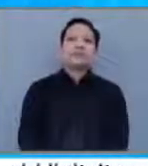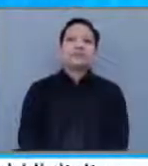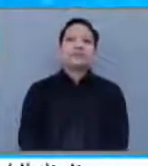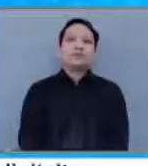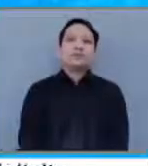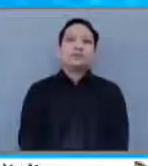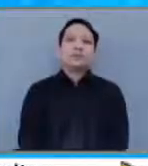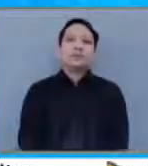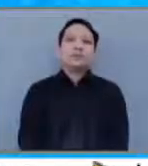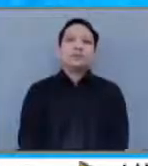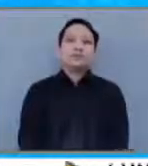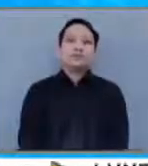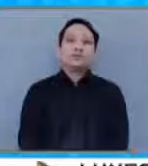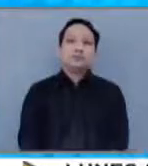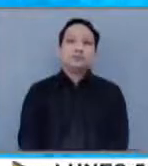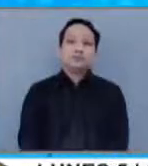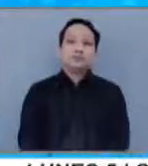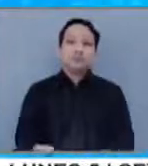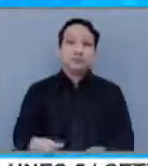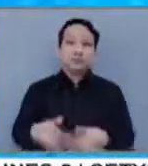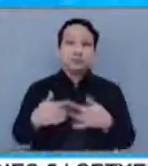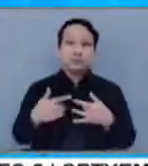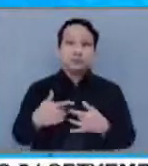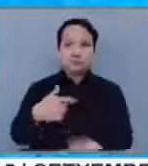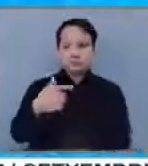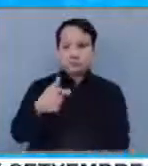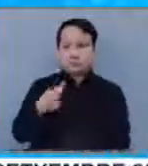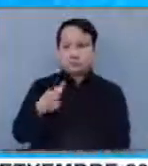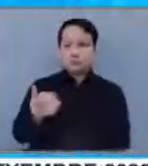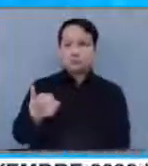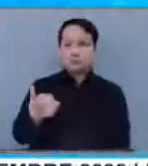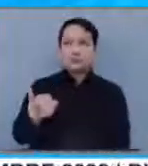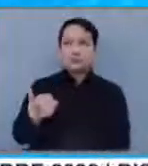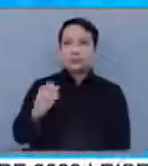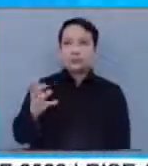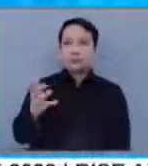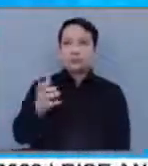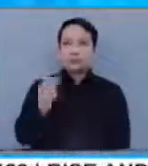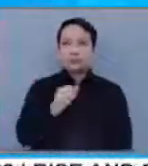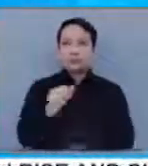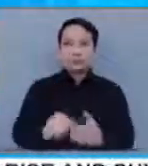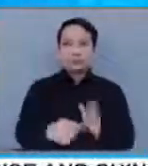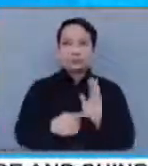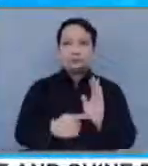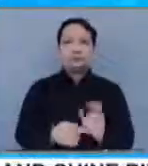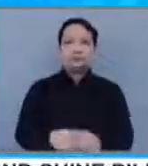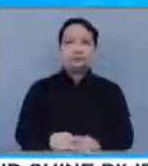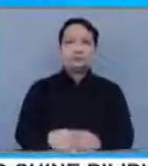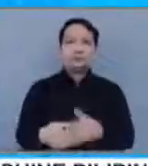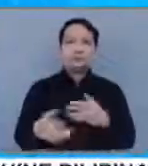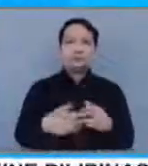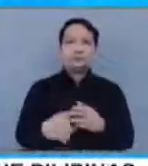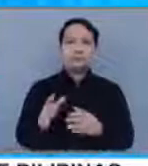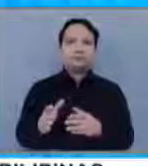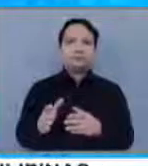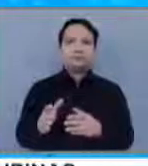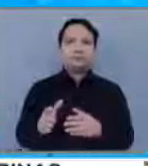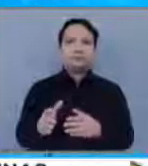Nagustuhan ko na din yung sa gabi, yun talaga yung art bali. Kasi walang lapis ganon, kaya ang ginawa